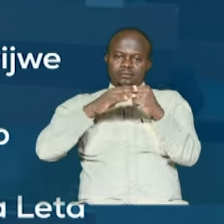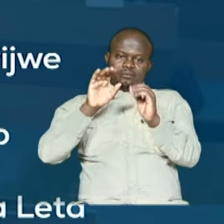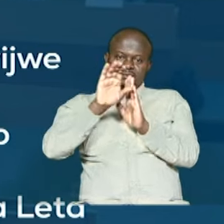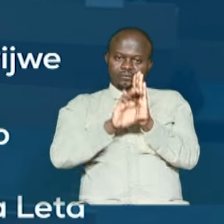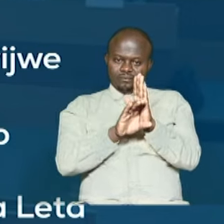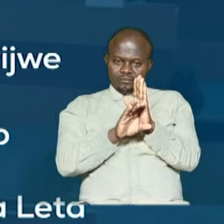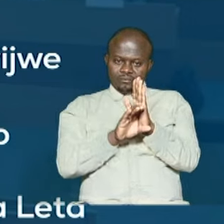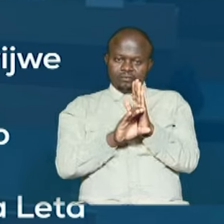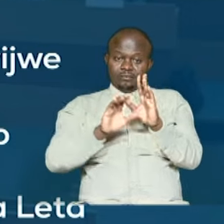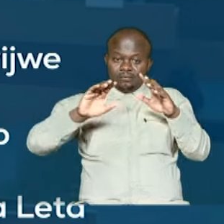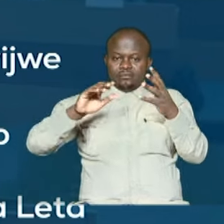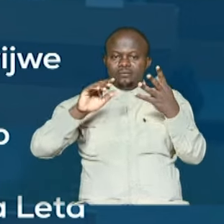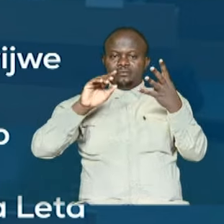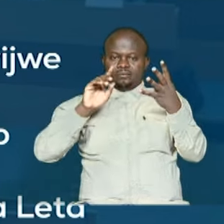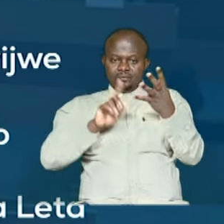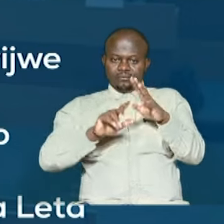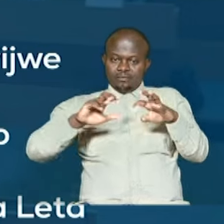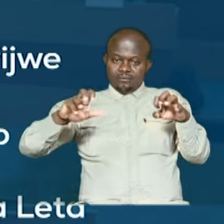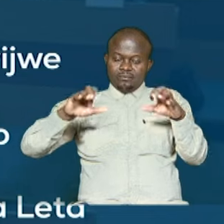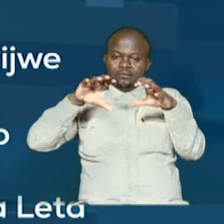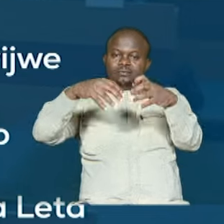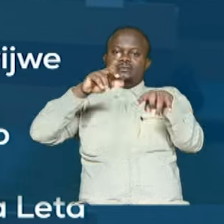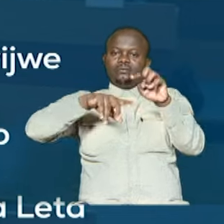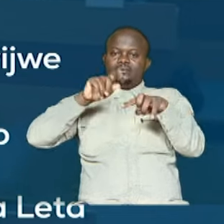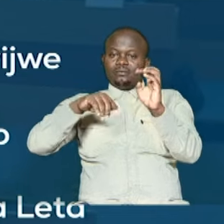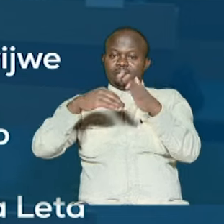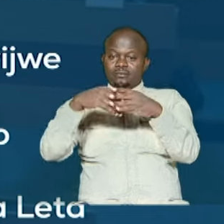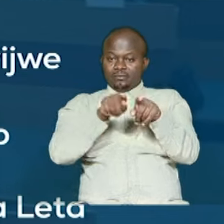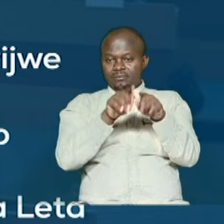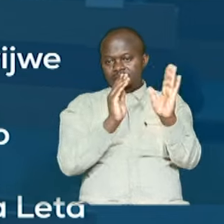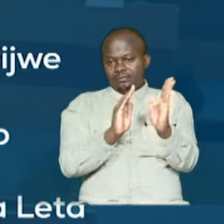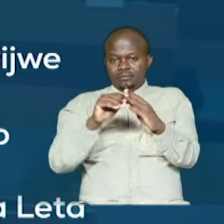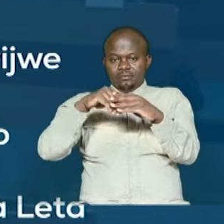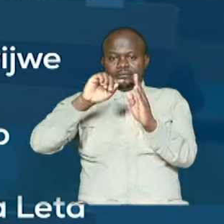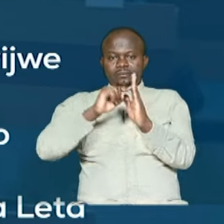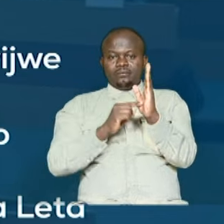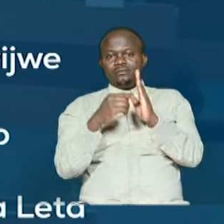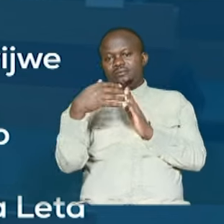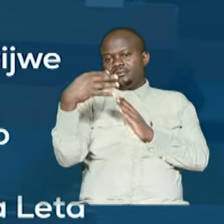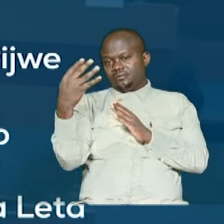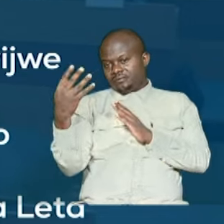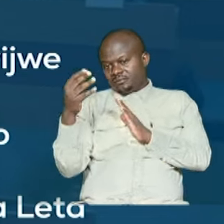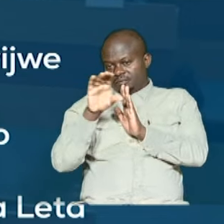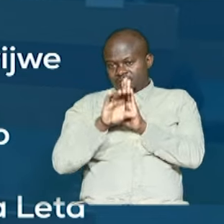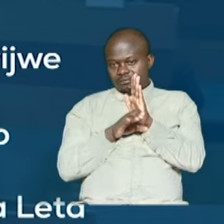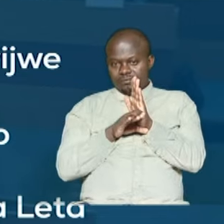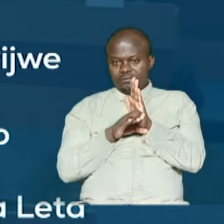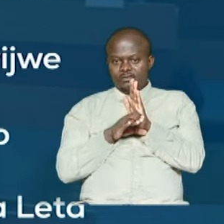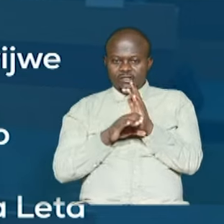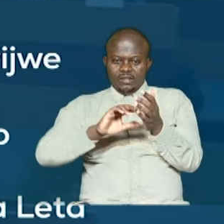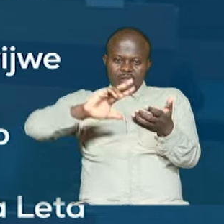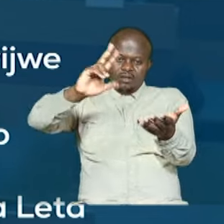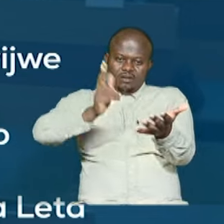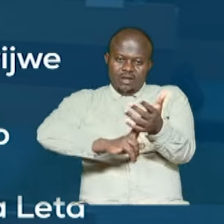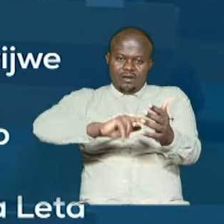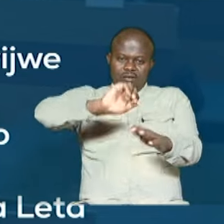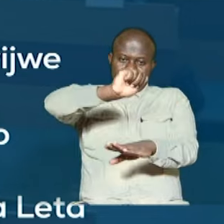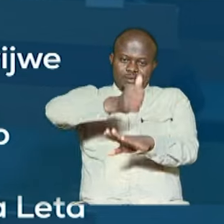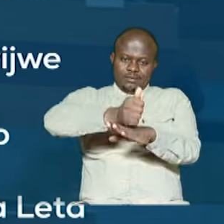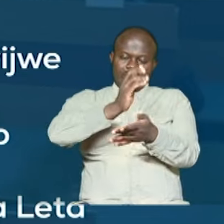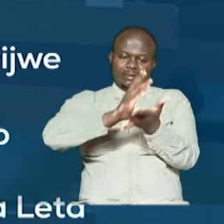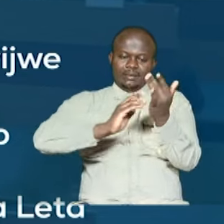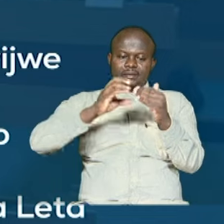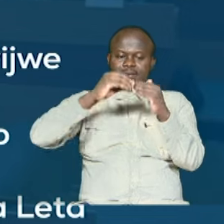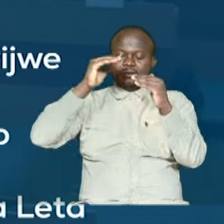nshinga, kugenzura imitwe ya politiki nk'uko biteganijwe mu ngingo ya 54 y'itegeko nshinga, kwemeza ishyirwaho rya bamwe mu